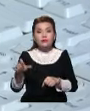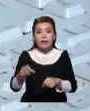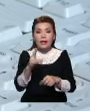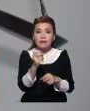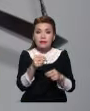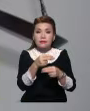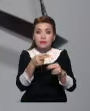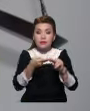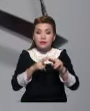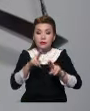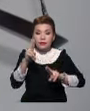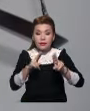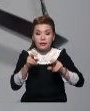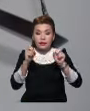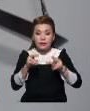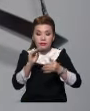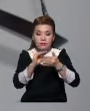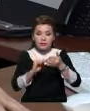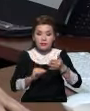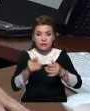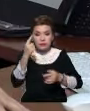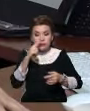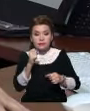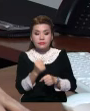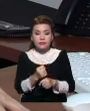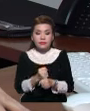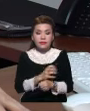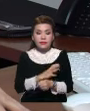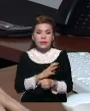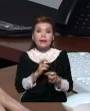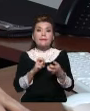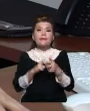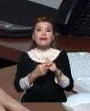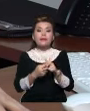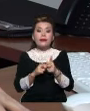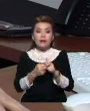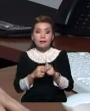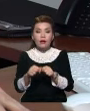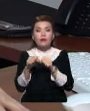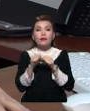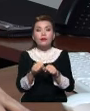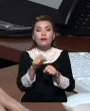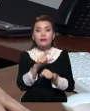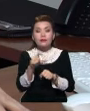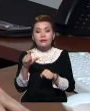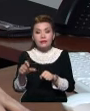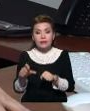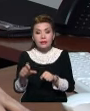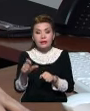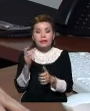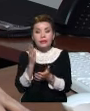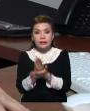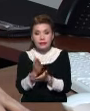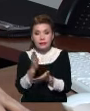специалистов, это позволит решить многие наболевшие вопросы. Проблемы у адвокатов очень много,